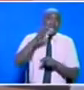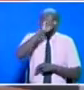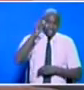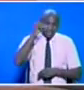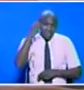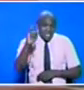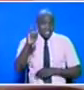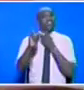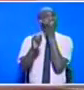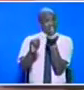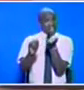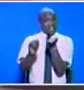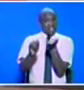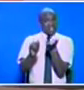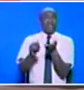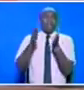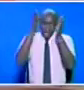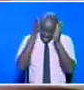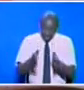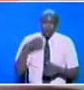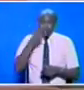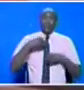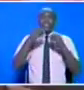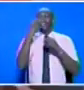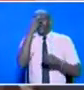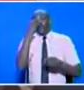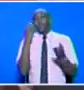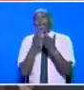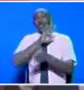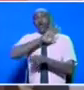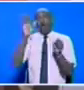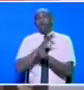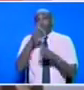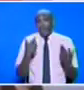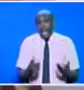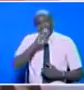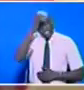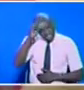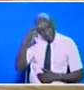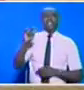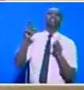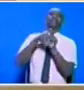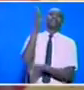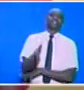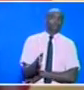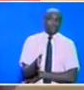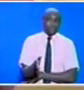Wanjigi. Mwenye kupatia Ruto pesa zote ni Jimmy Wanjigi. Ati wana